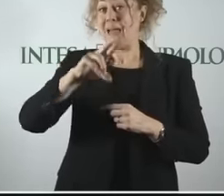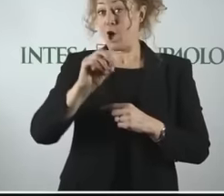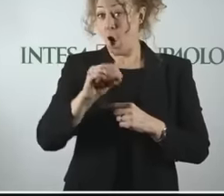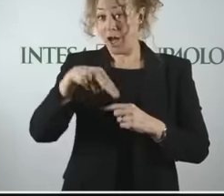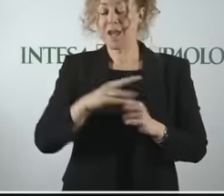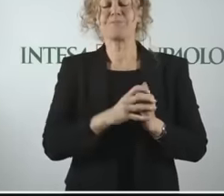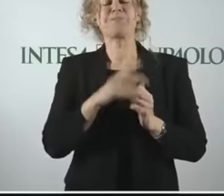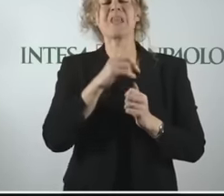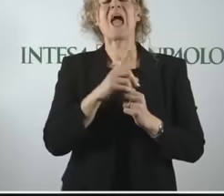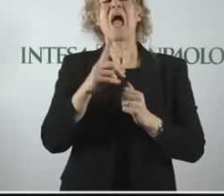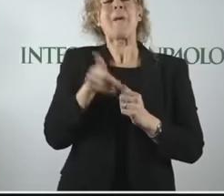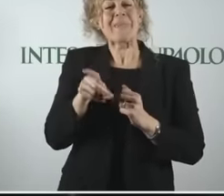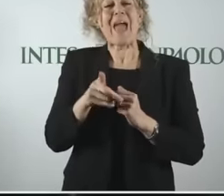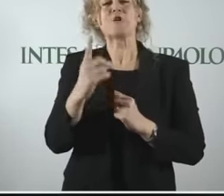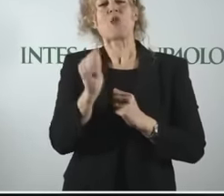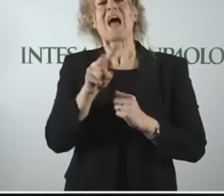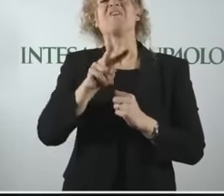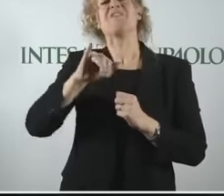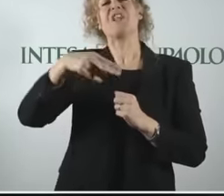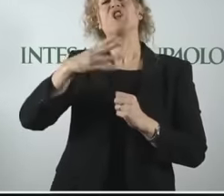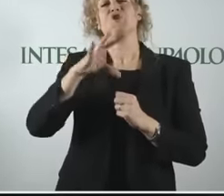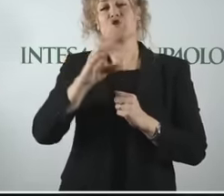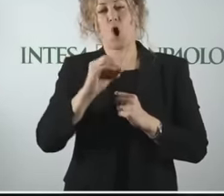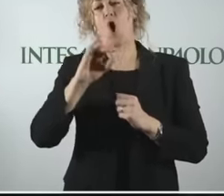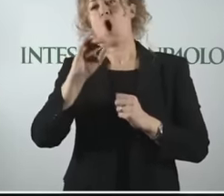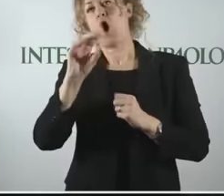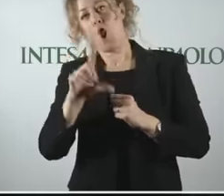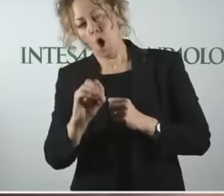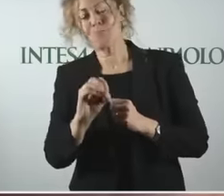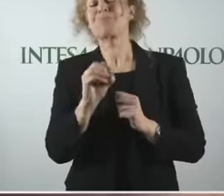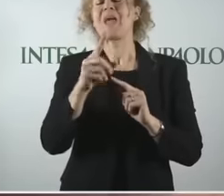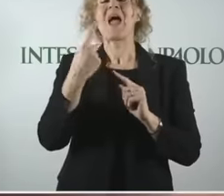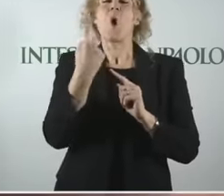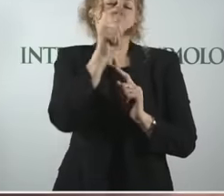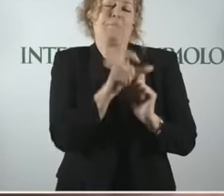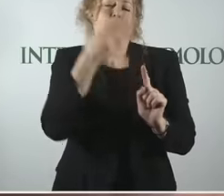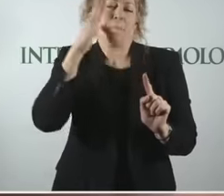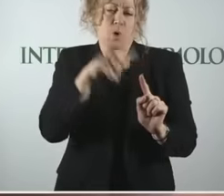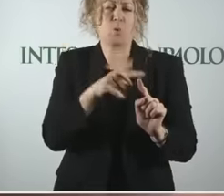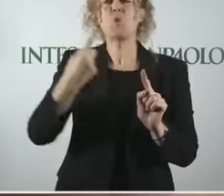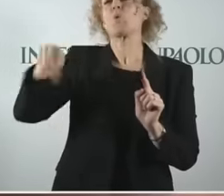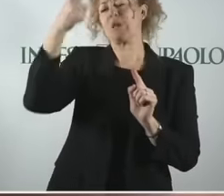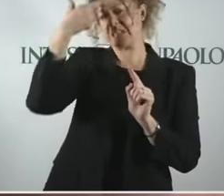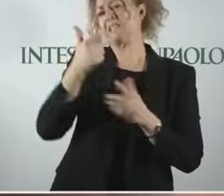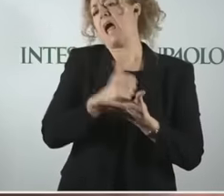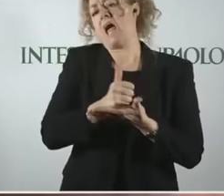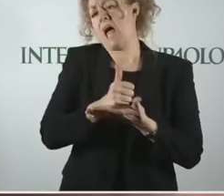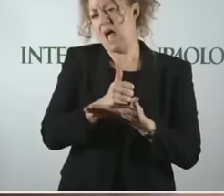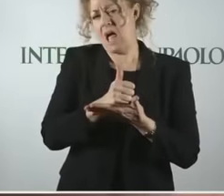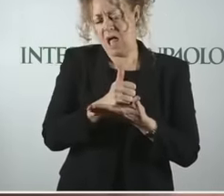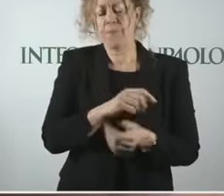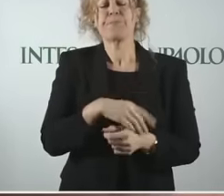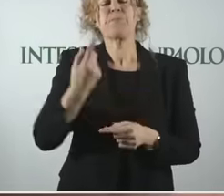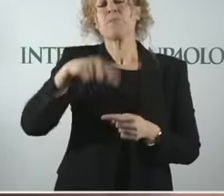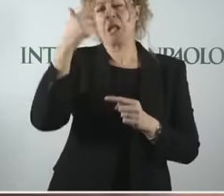vinciolo Pietro da vinciolo è uno è un signore di Perugia che tutti sanno che è omosessuale e